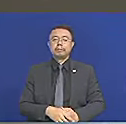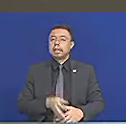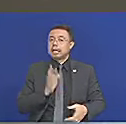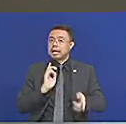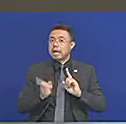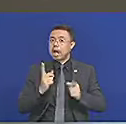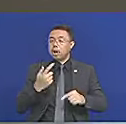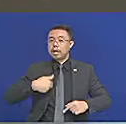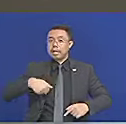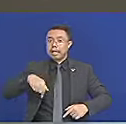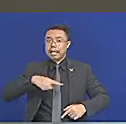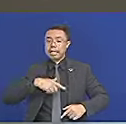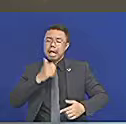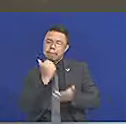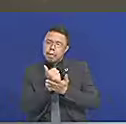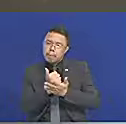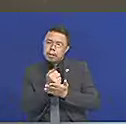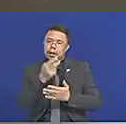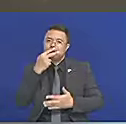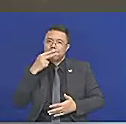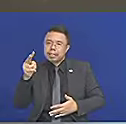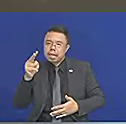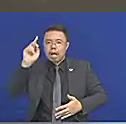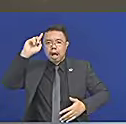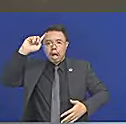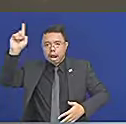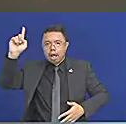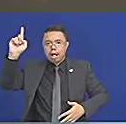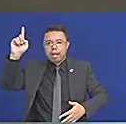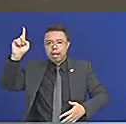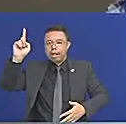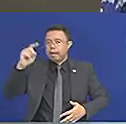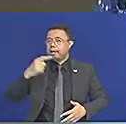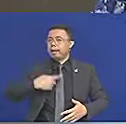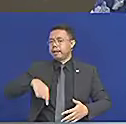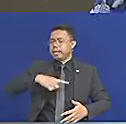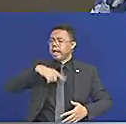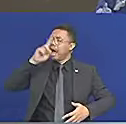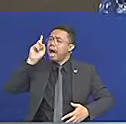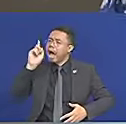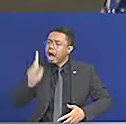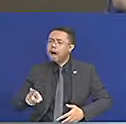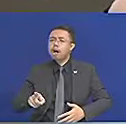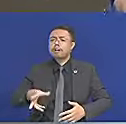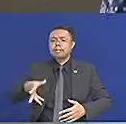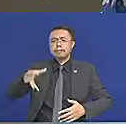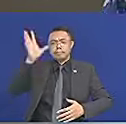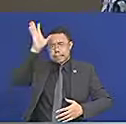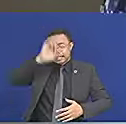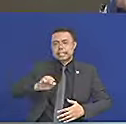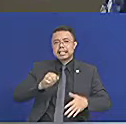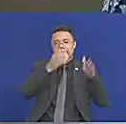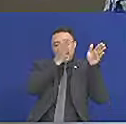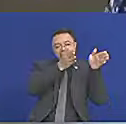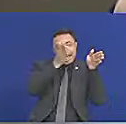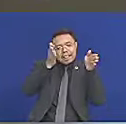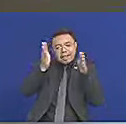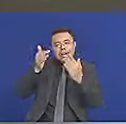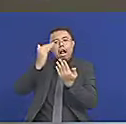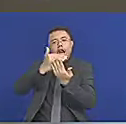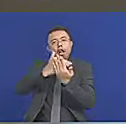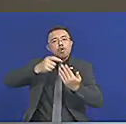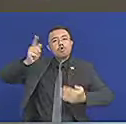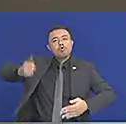Kalau kita benar-benar mempercayai Allah, kita harus mengerti tatanan